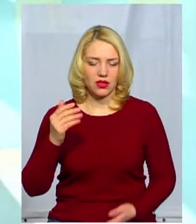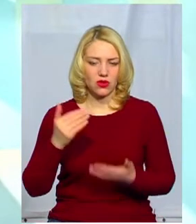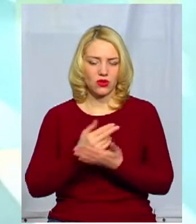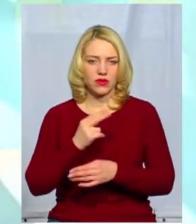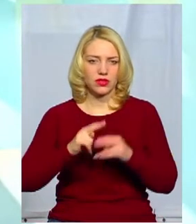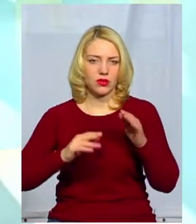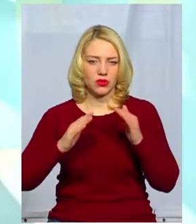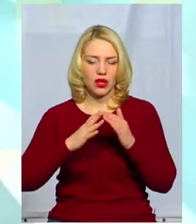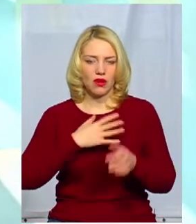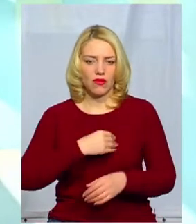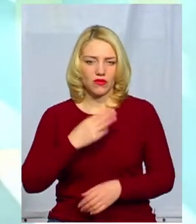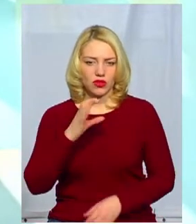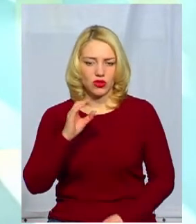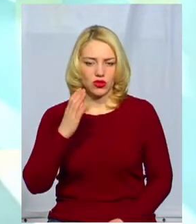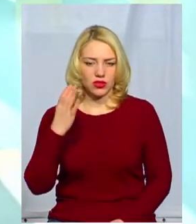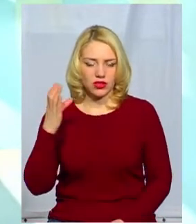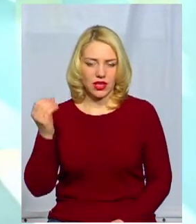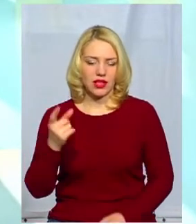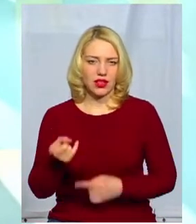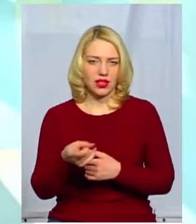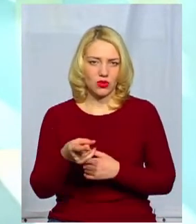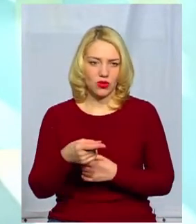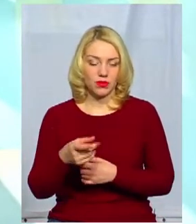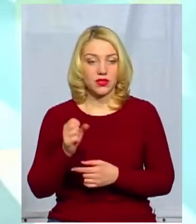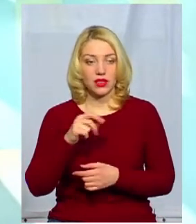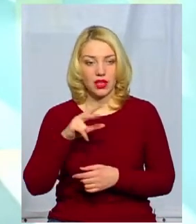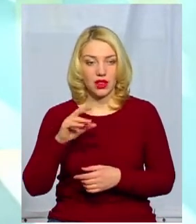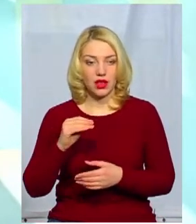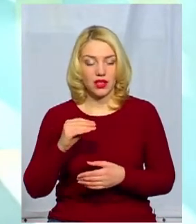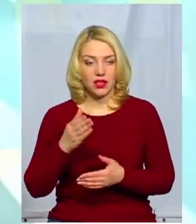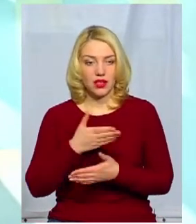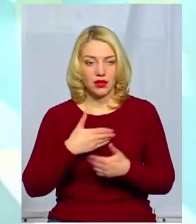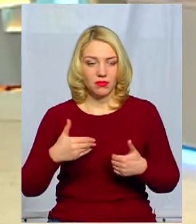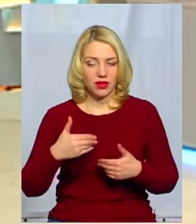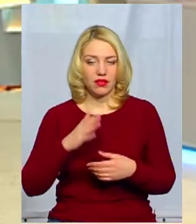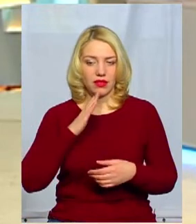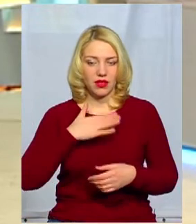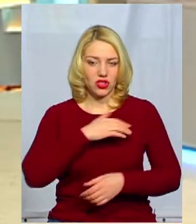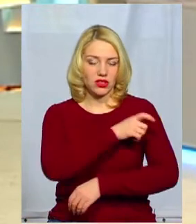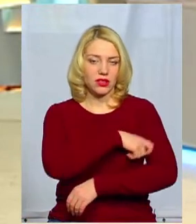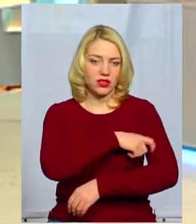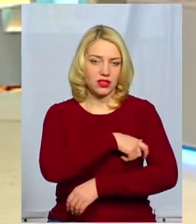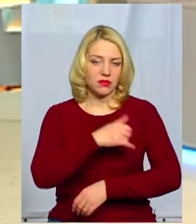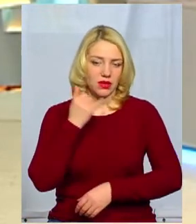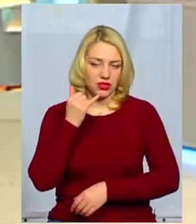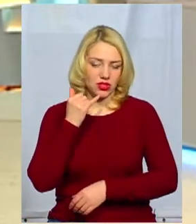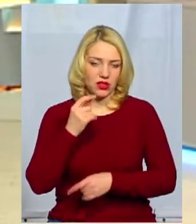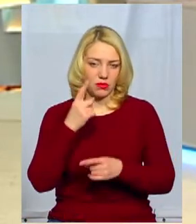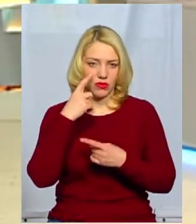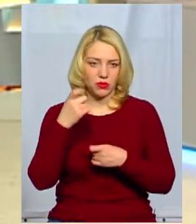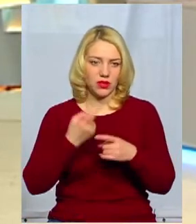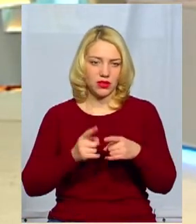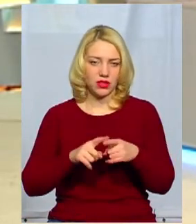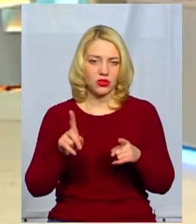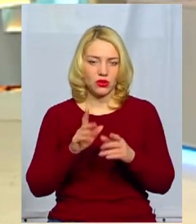вулиці Львівському шосе, Тернопільський. От. Але диспетчер старається повідомляти тих, хто